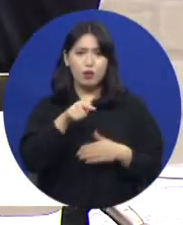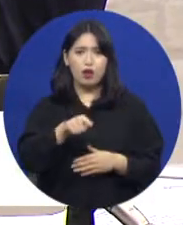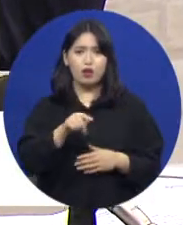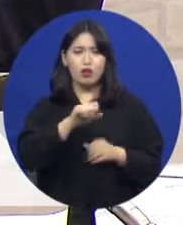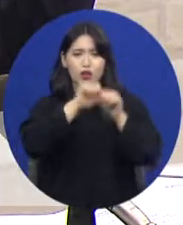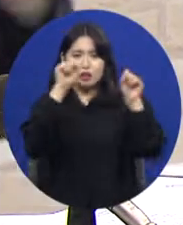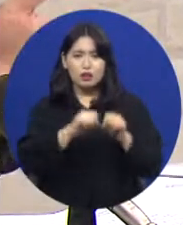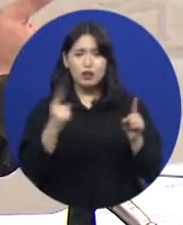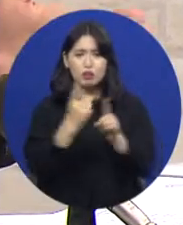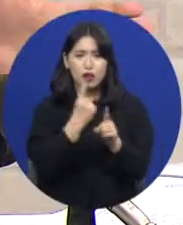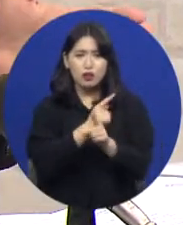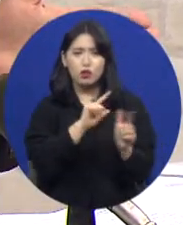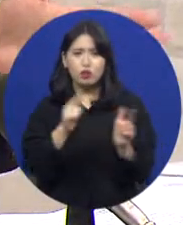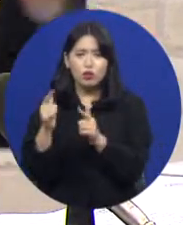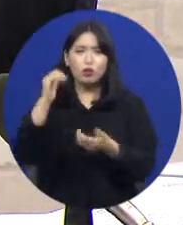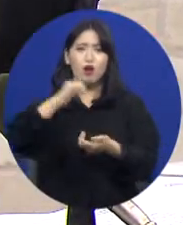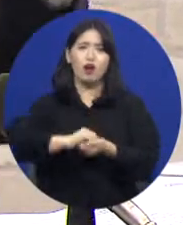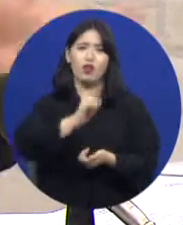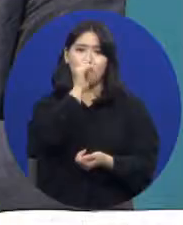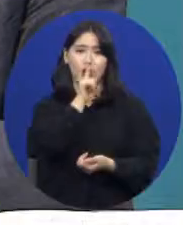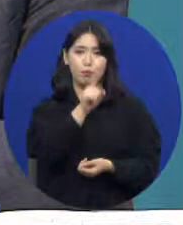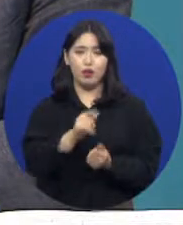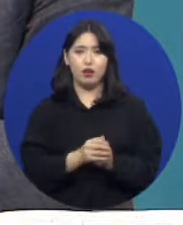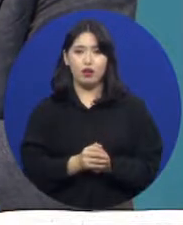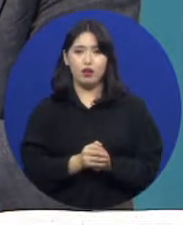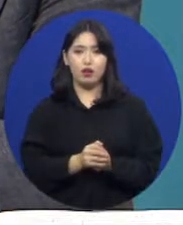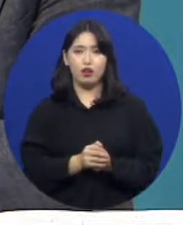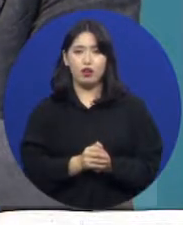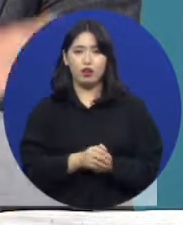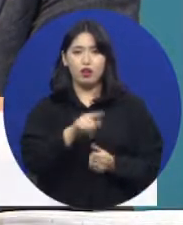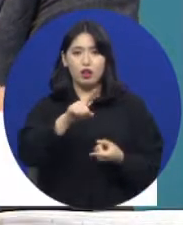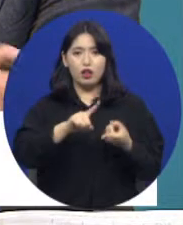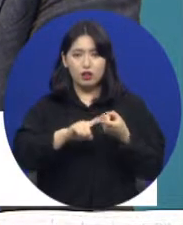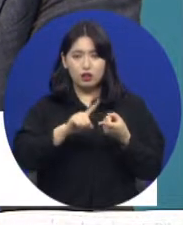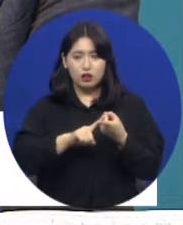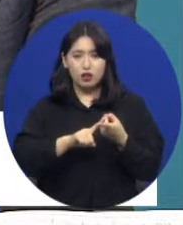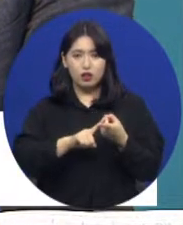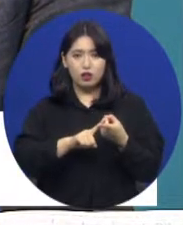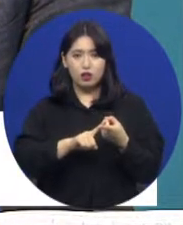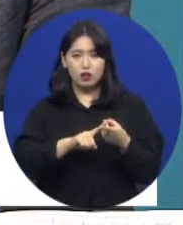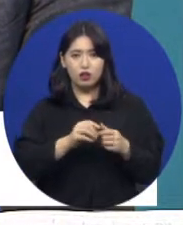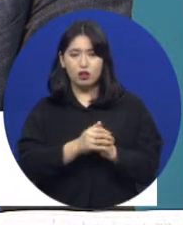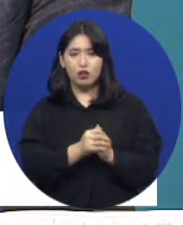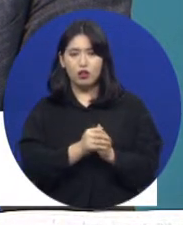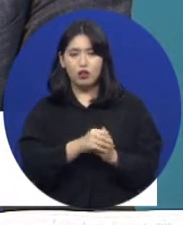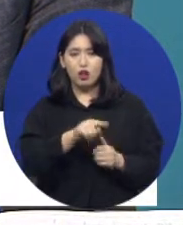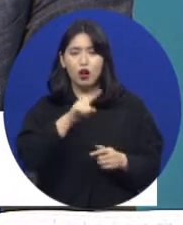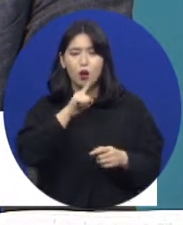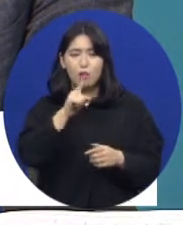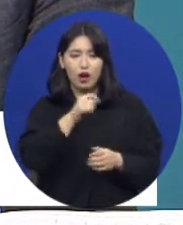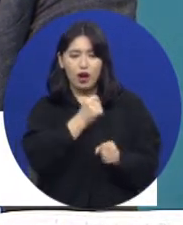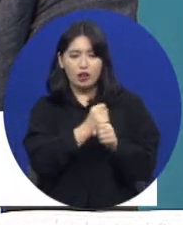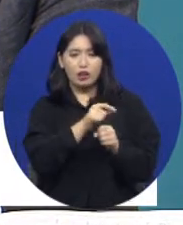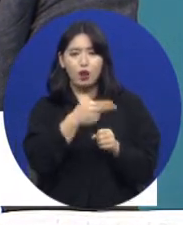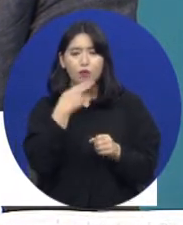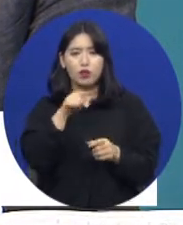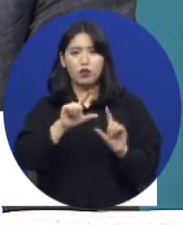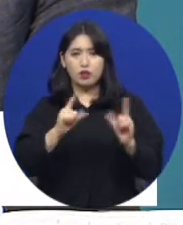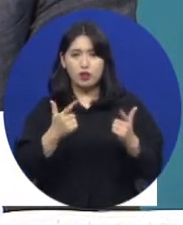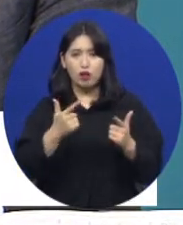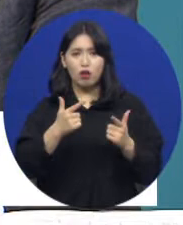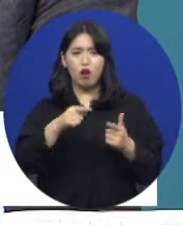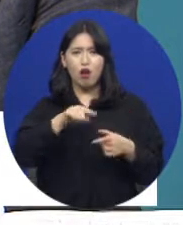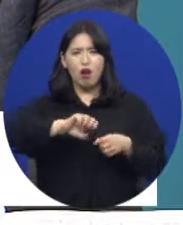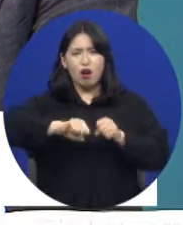개선 으로는 한계가 있다 고 선을 그었습니다 0 1 1 한번에 험 읽고 요한 성당 줄 수 없는 없는게 아니라 쥐어짜는